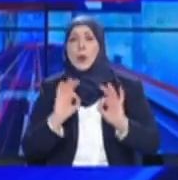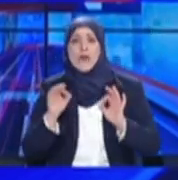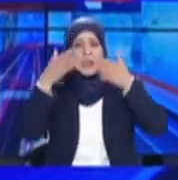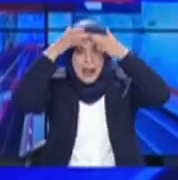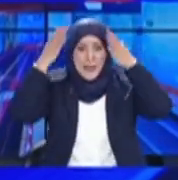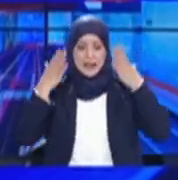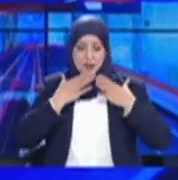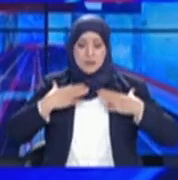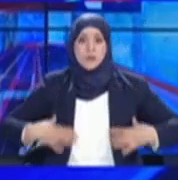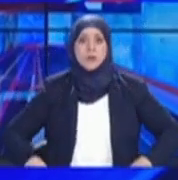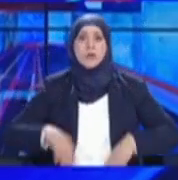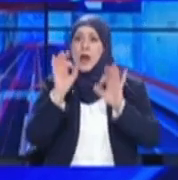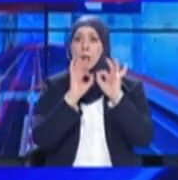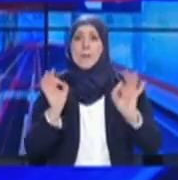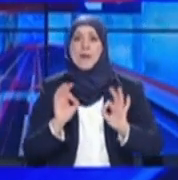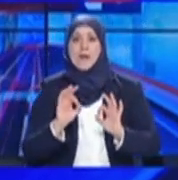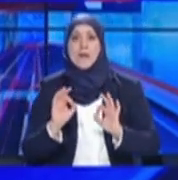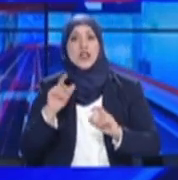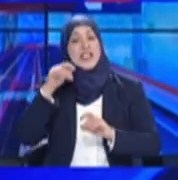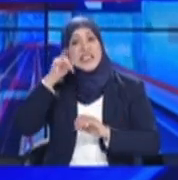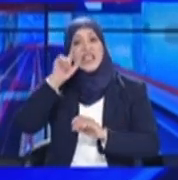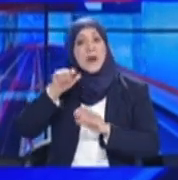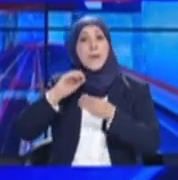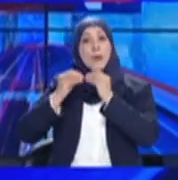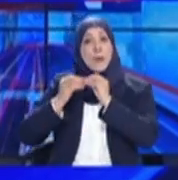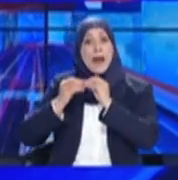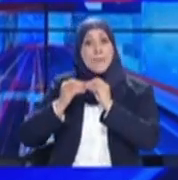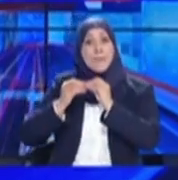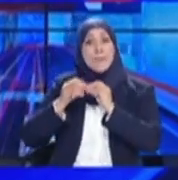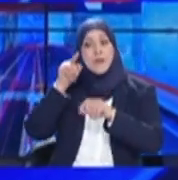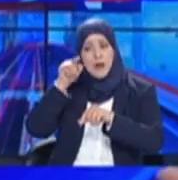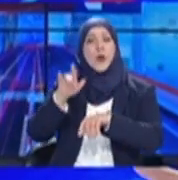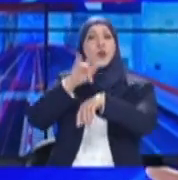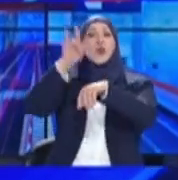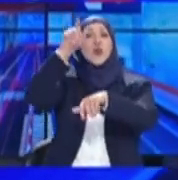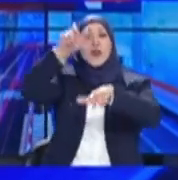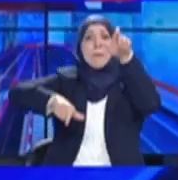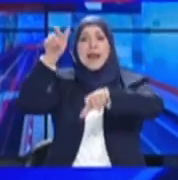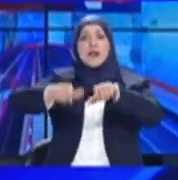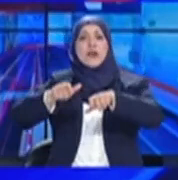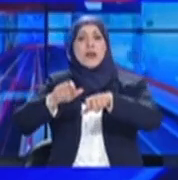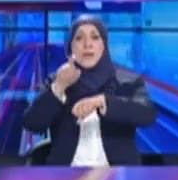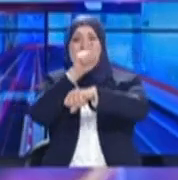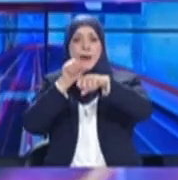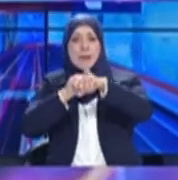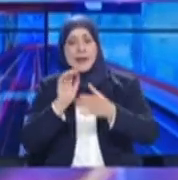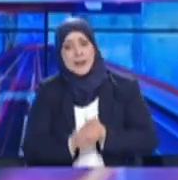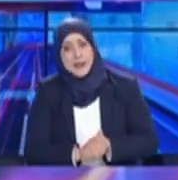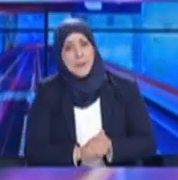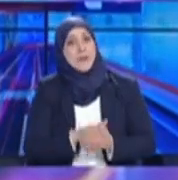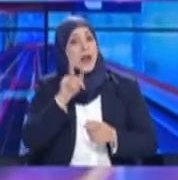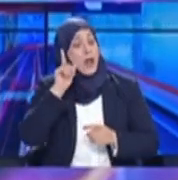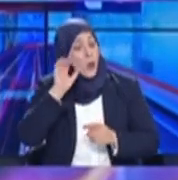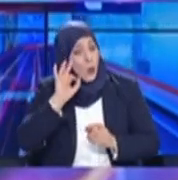يكون توقع توقع العوائل البلديه والبلديه يكون للعباد الكل طبعا مهمه